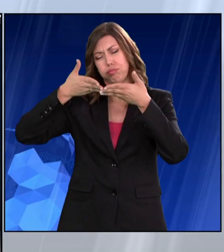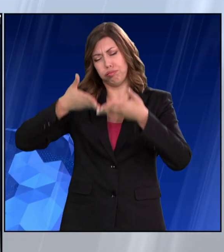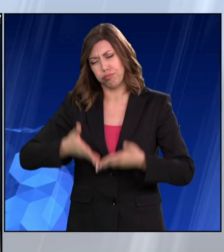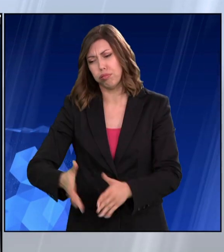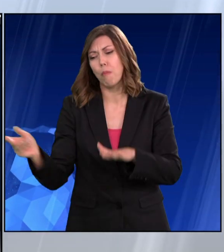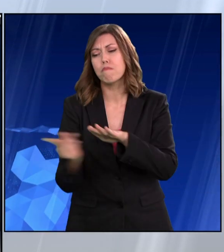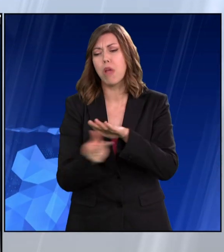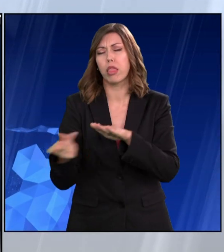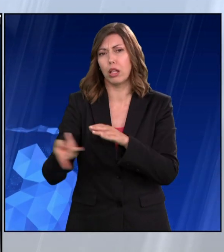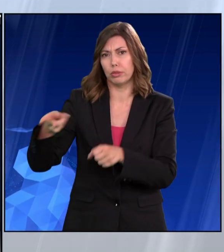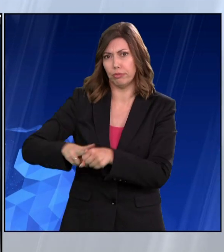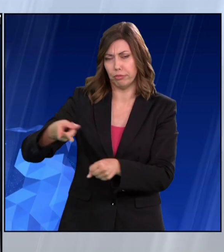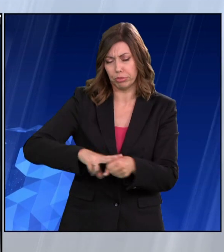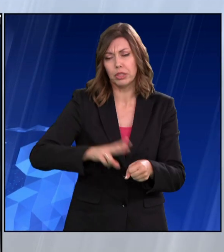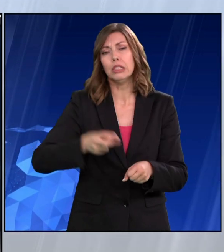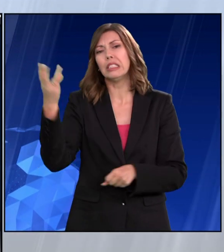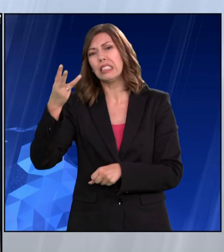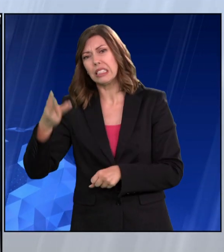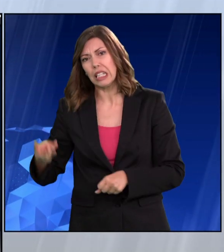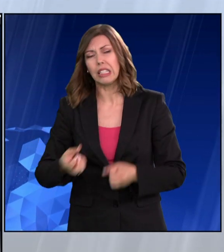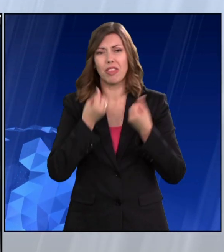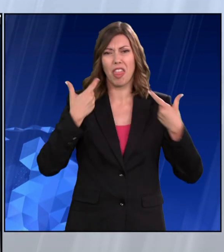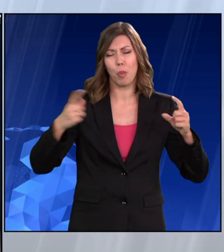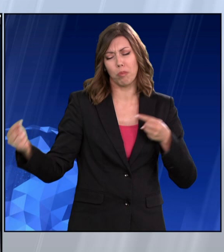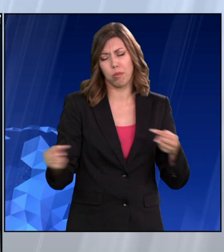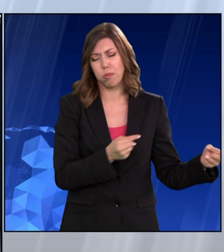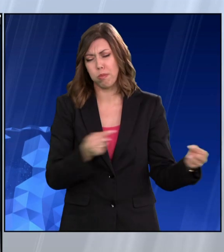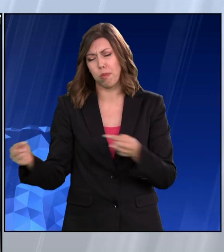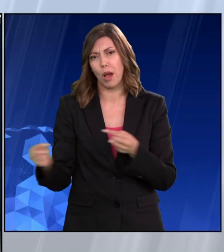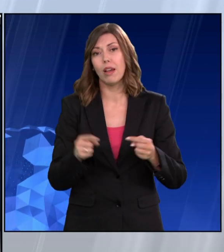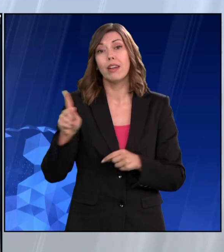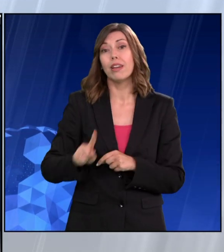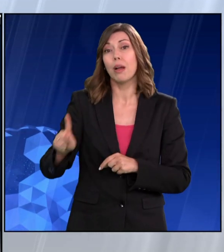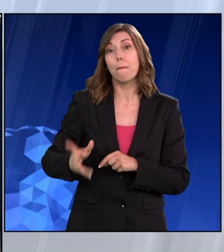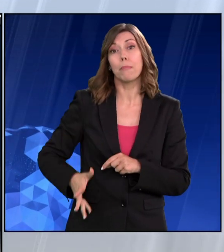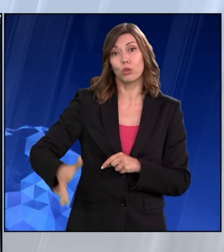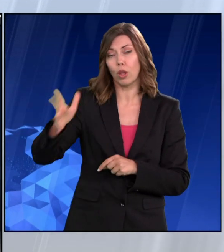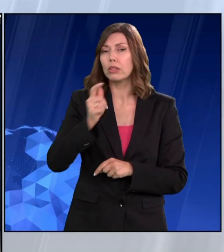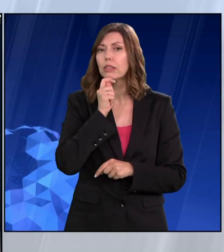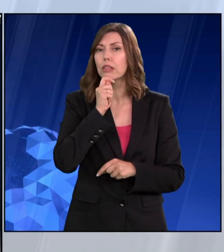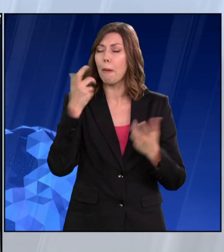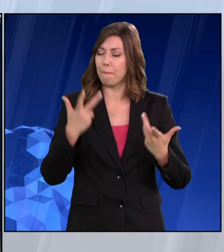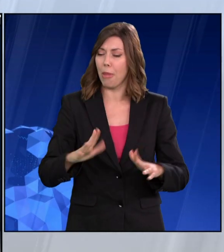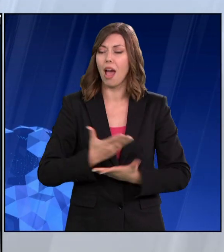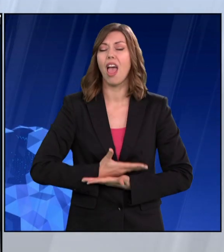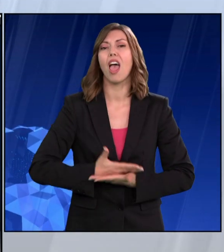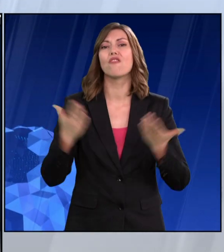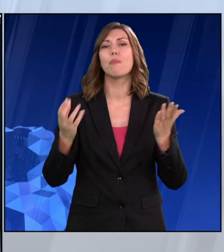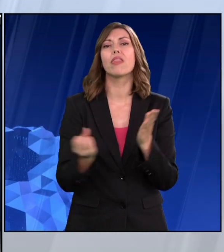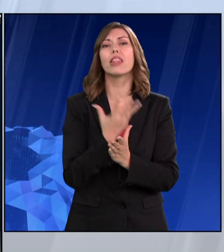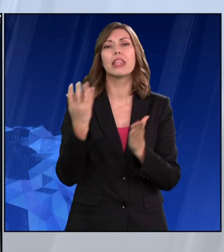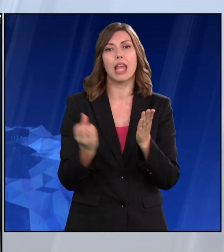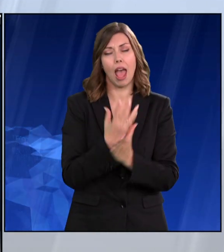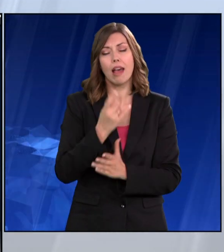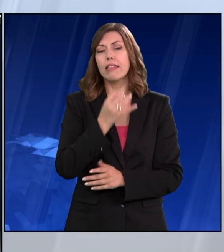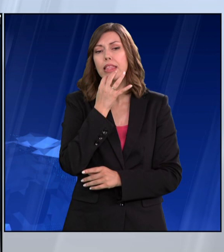και μικροκομματική εκμετάλλευση. Εν τω μεταξύ, ο Κυριάκος Μητσοτάκης σε συνέντευξή του στα Νέα Σαββατοκύριακο επαναλαμβάνει τη δέσμευσή